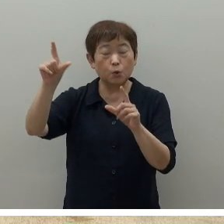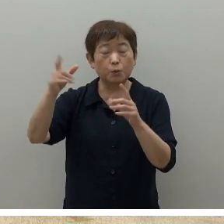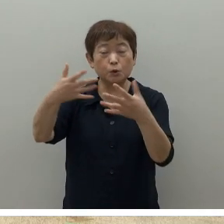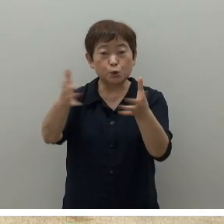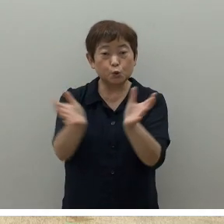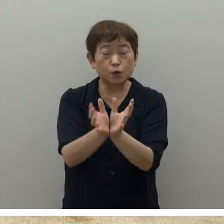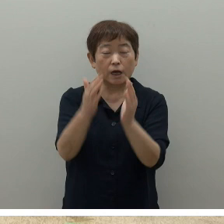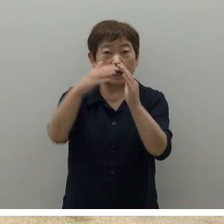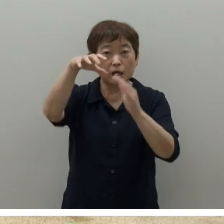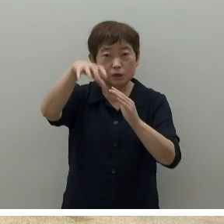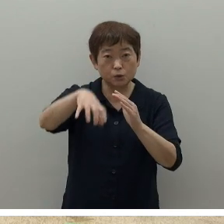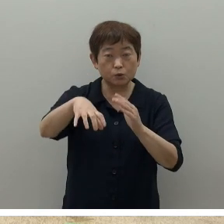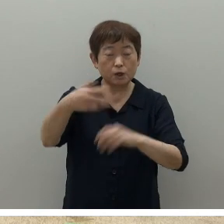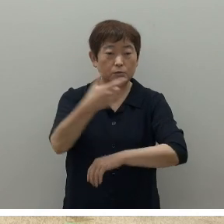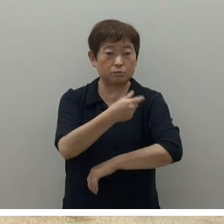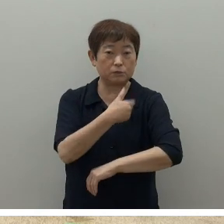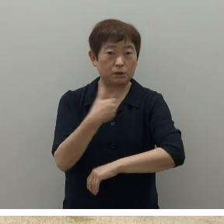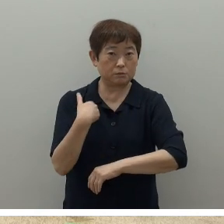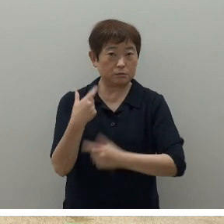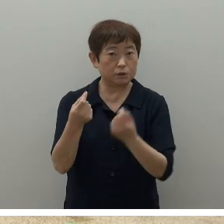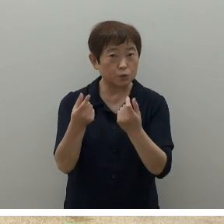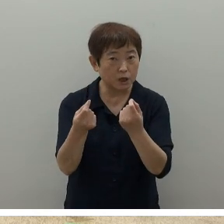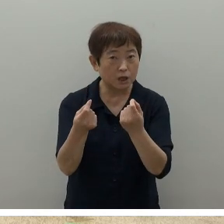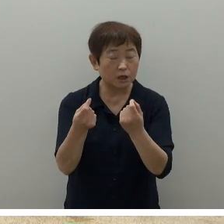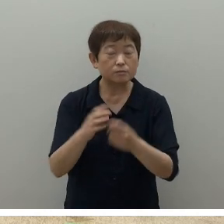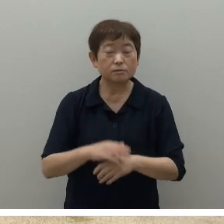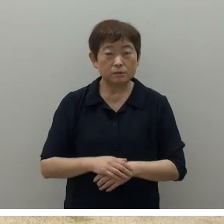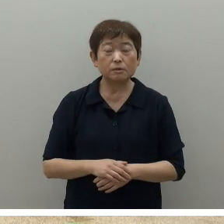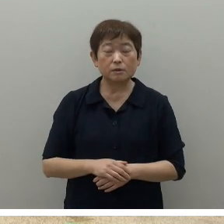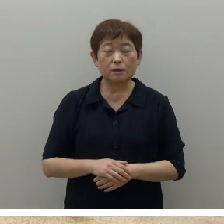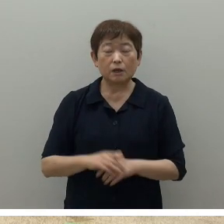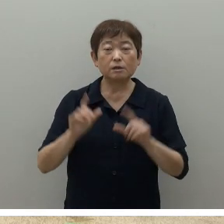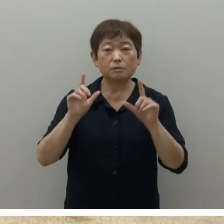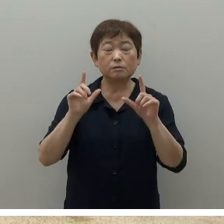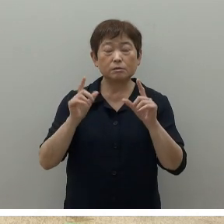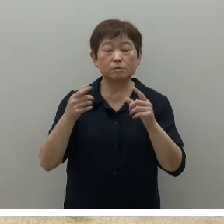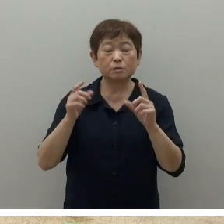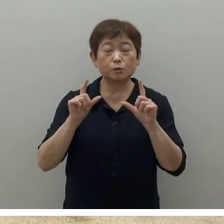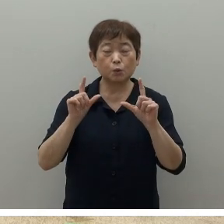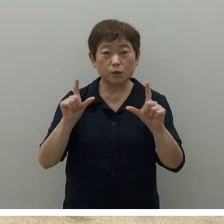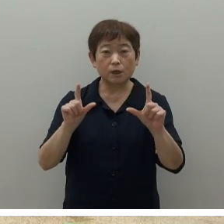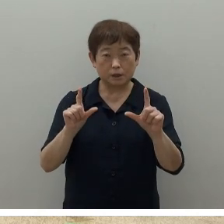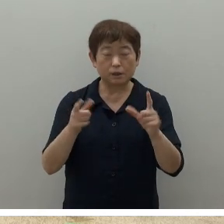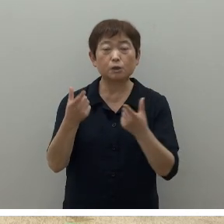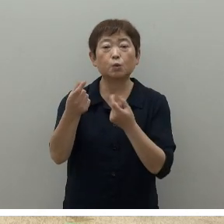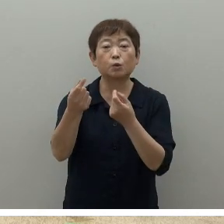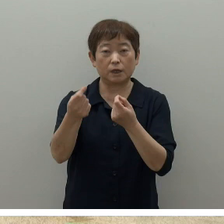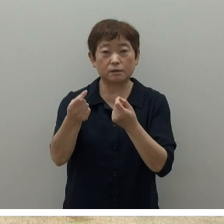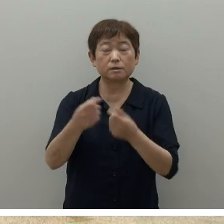で、仕組みとしてはこのコロナワクチンウェブ予約を通して、